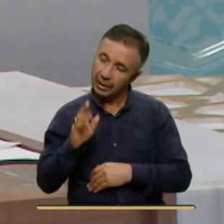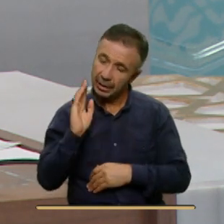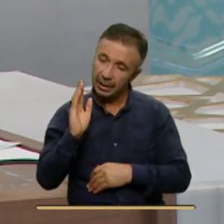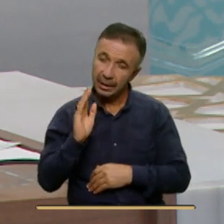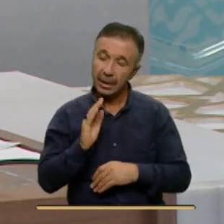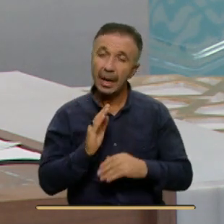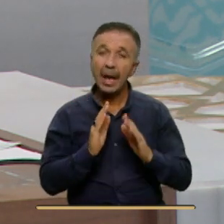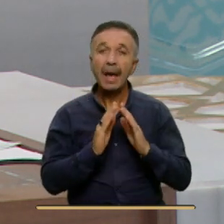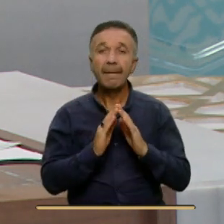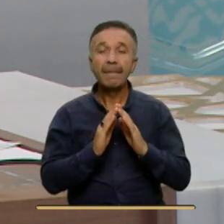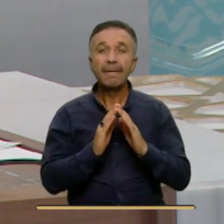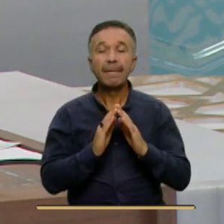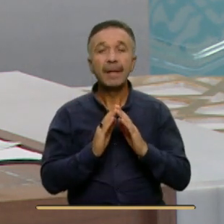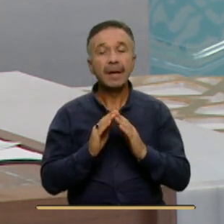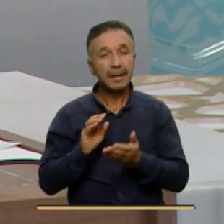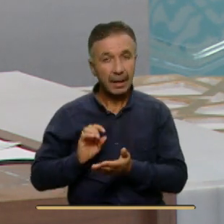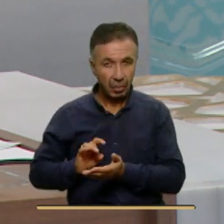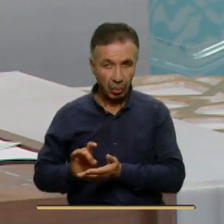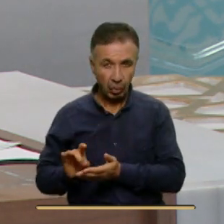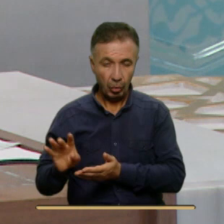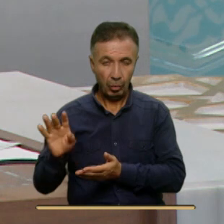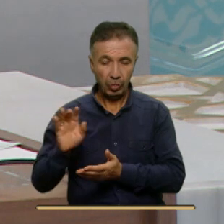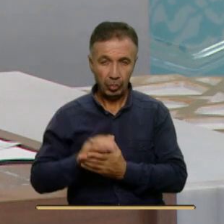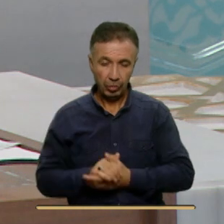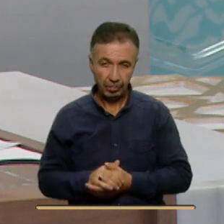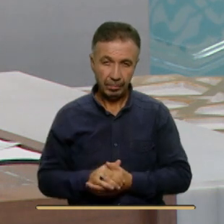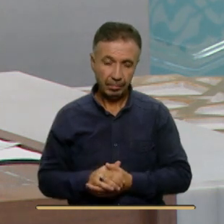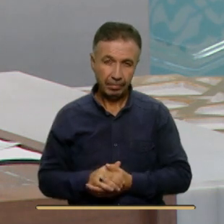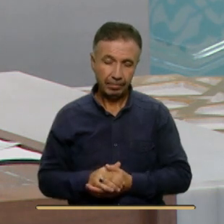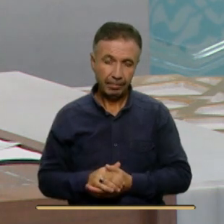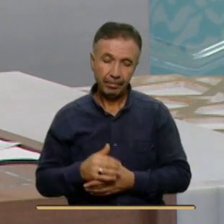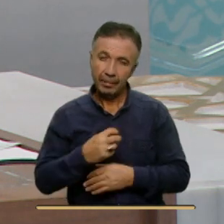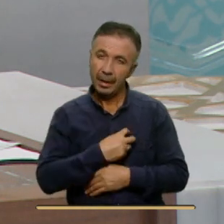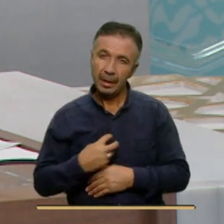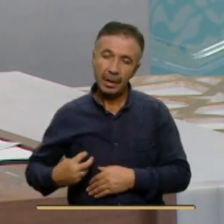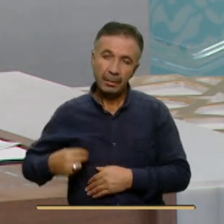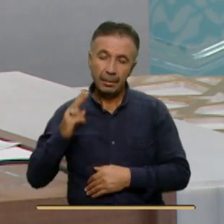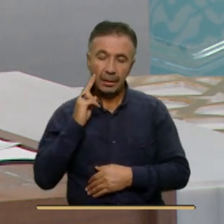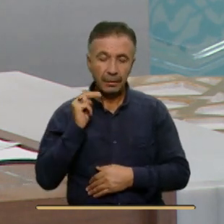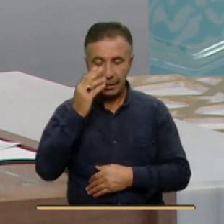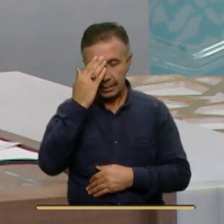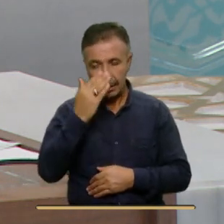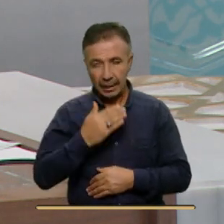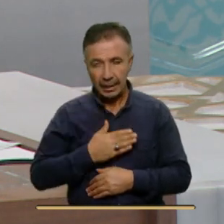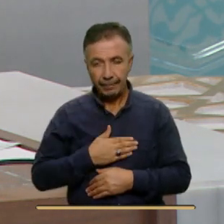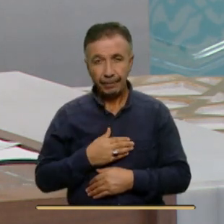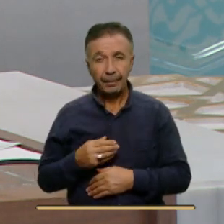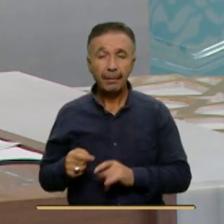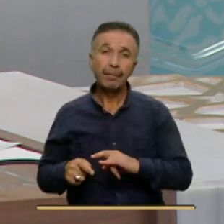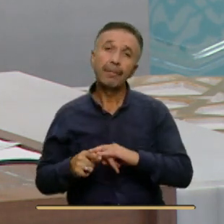Evlerinden kovulmuş, barklarından edinmiş Efendimiz Aleyhisselatü Vesselam